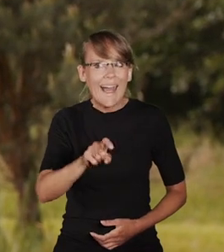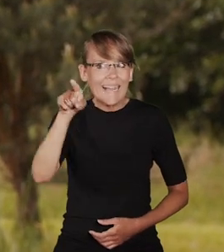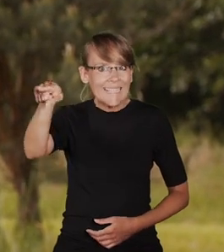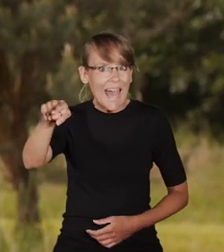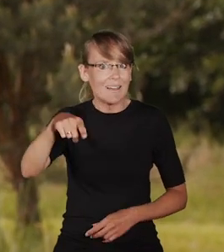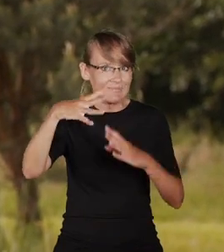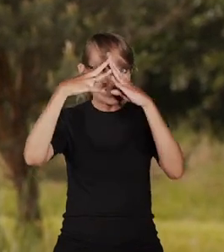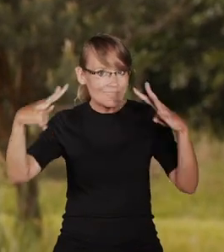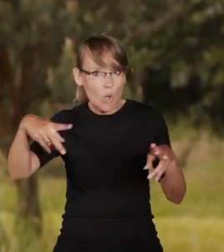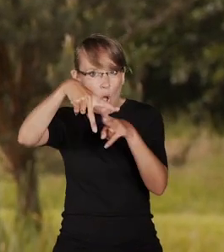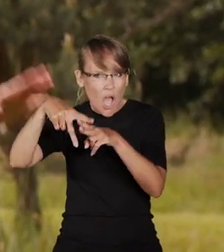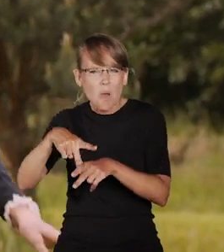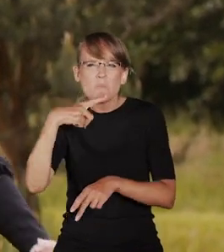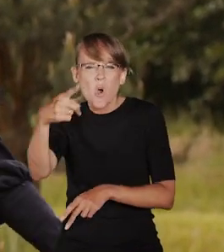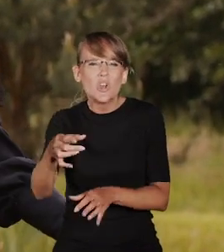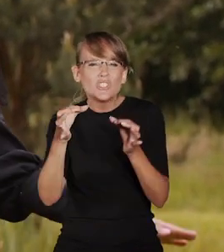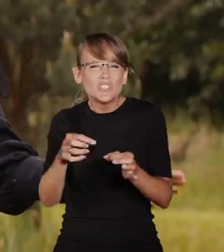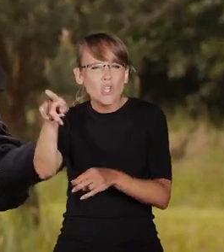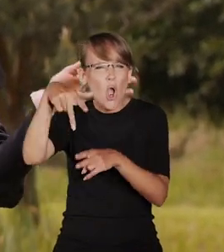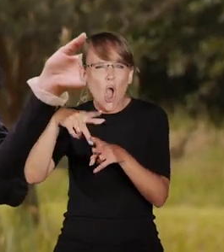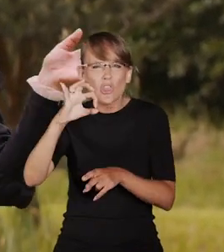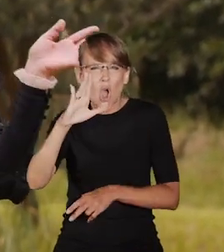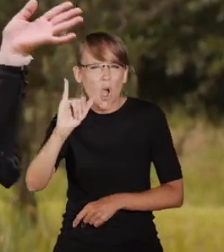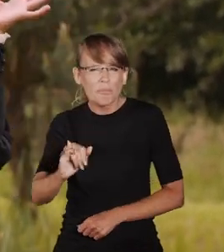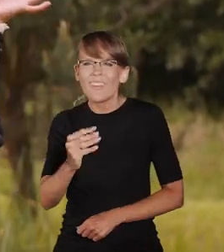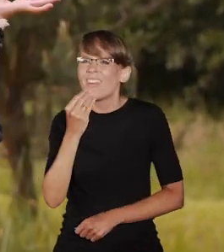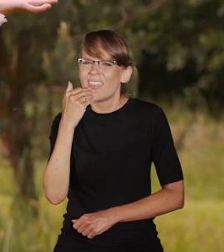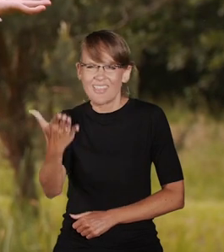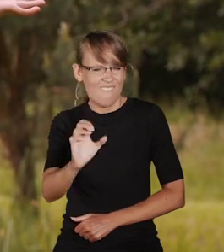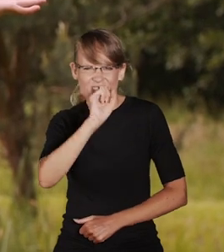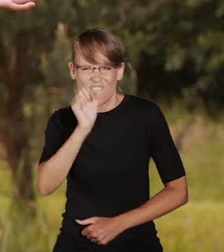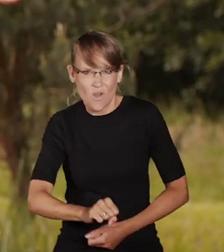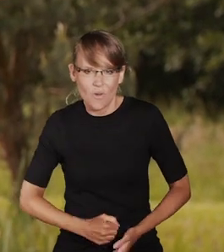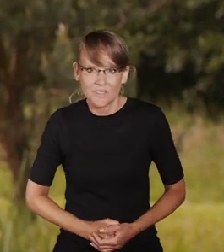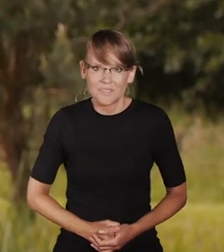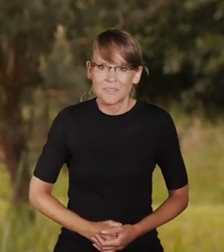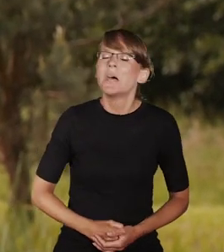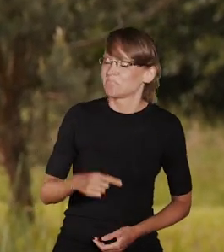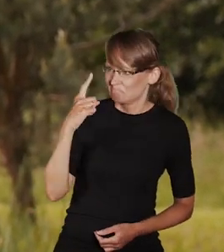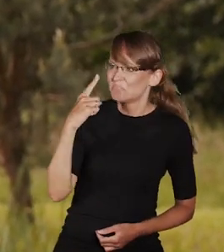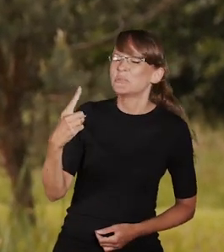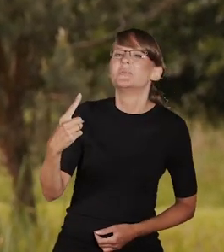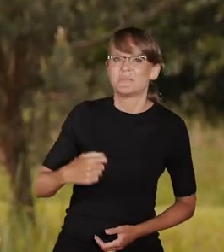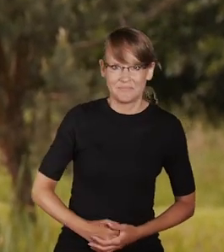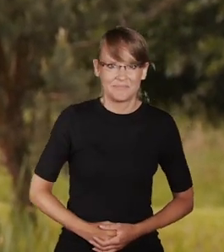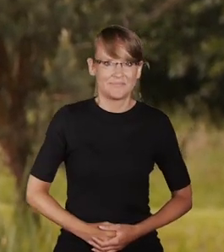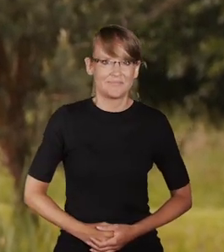dawano owsa. Służę, jaśnie pani.